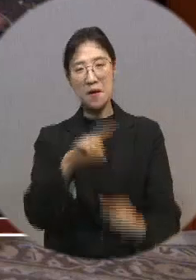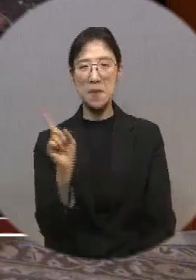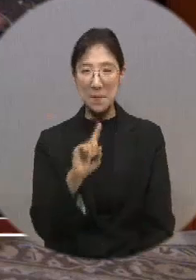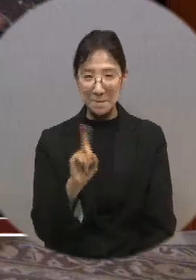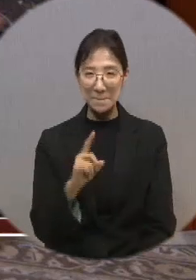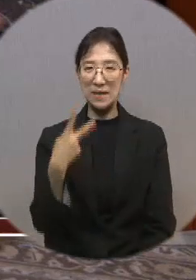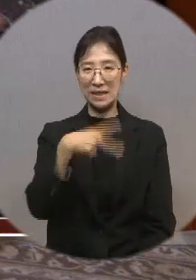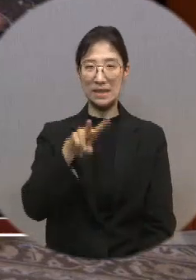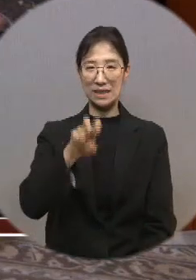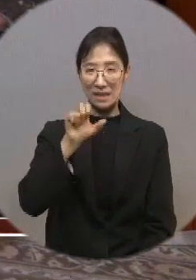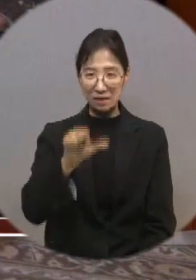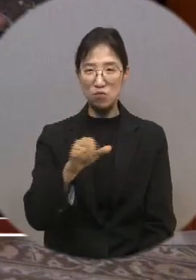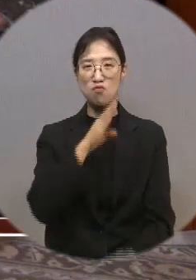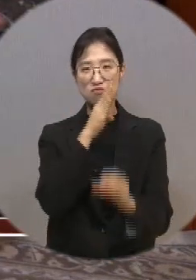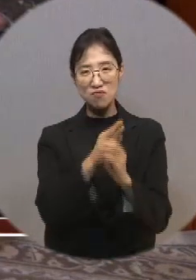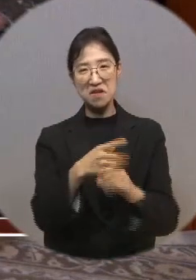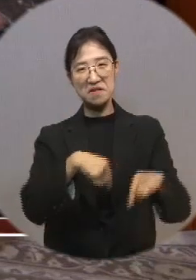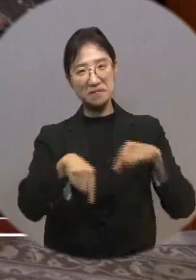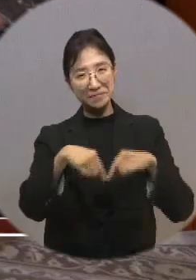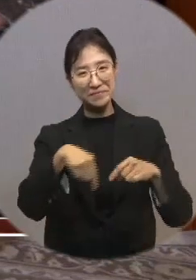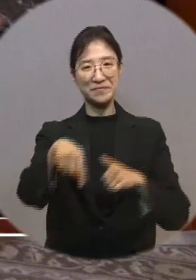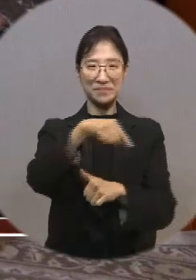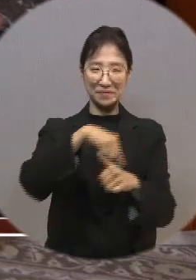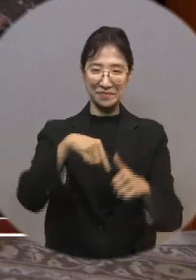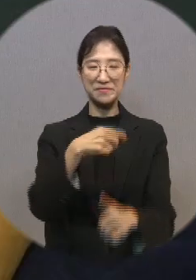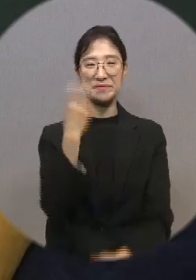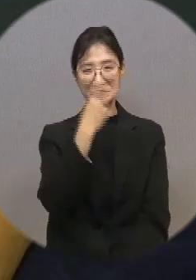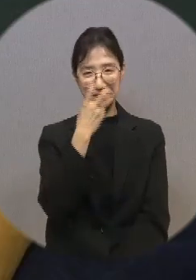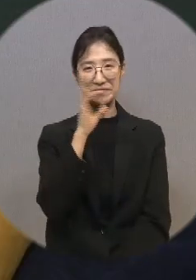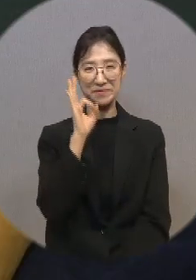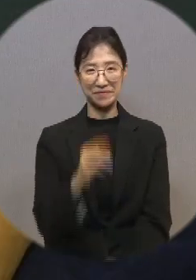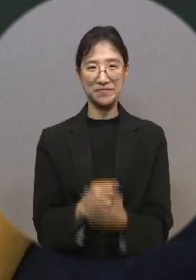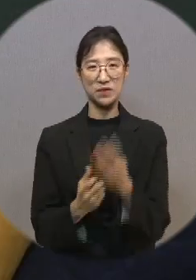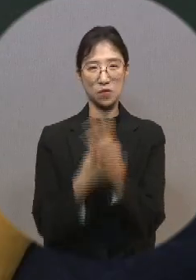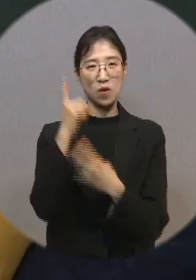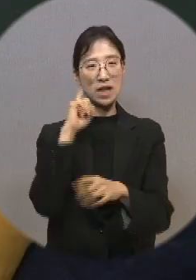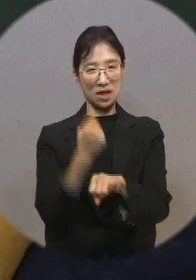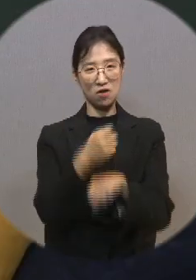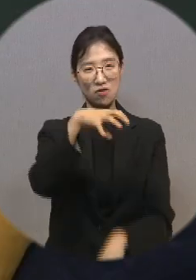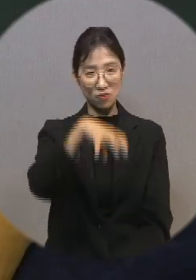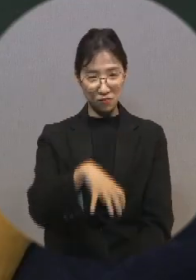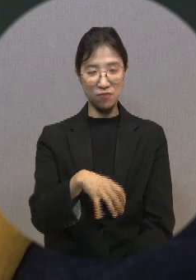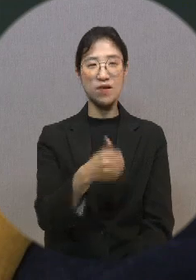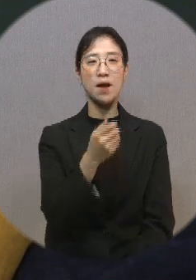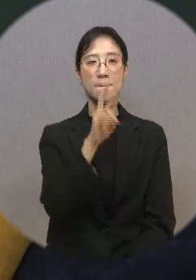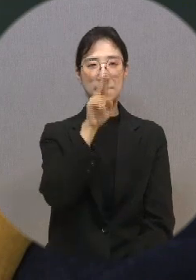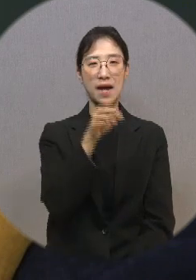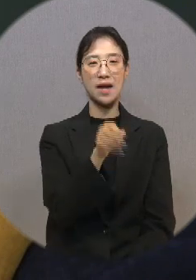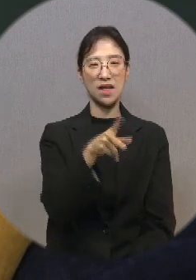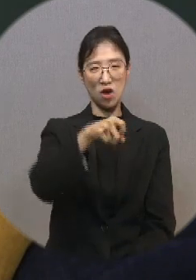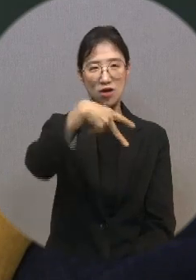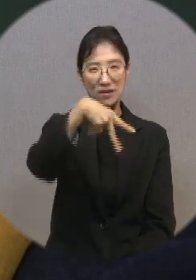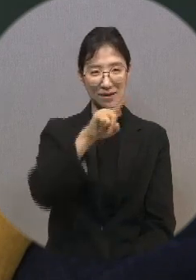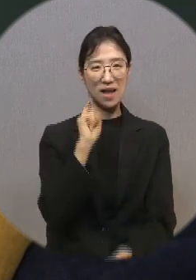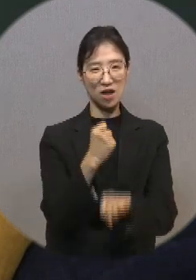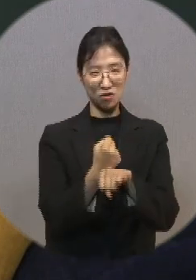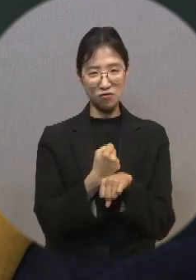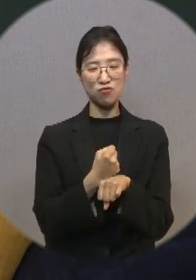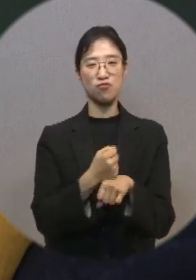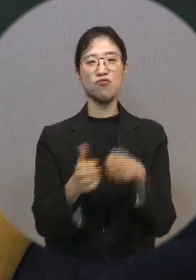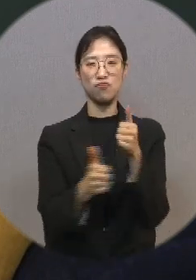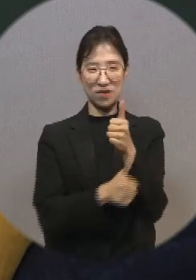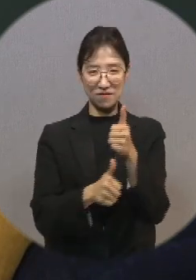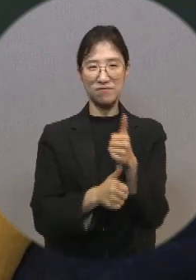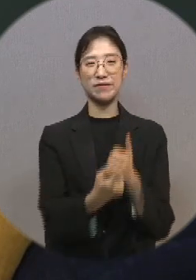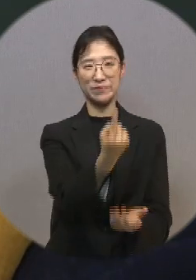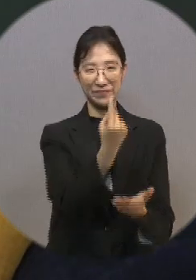해서 2025년 북한 정세를 전망해 보도록 하겠습니다. 통일연구원 박영자 선임연구위원 나오셨습니다. 안녕하세요. 안녕하세요.